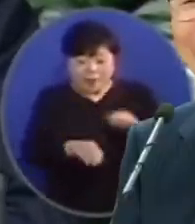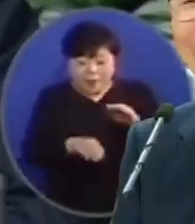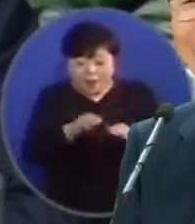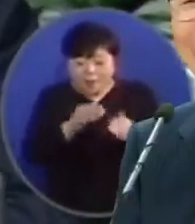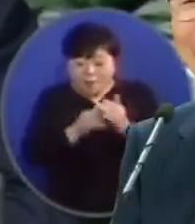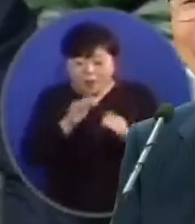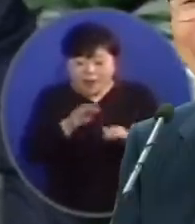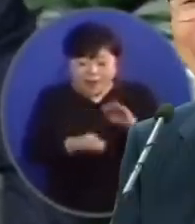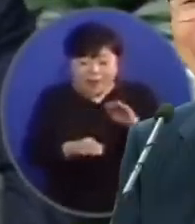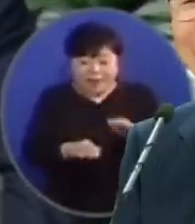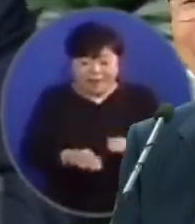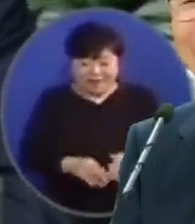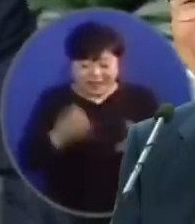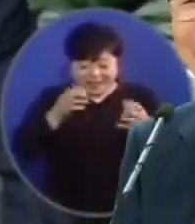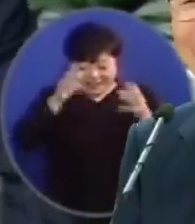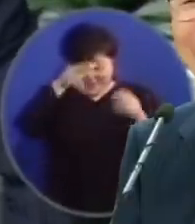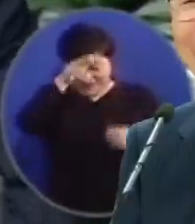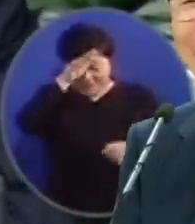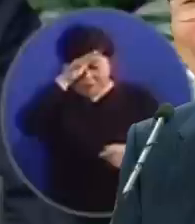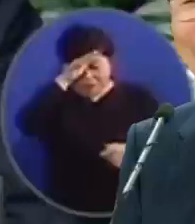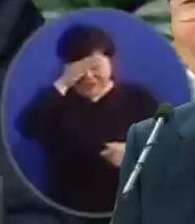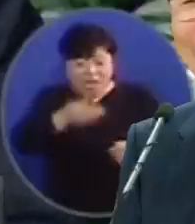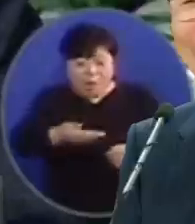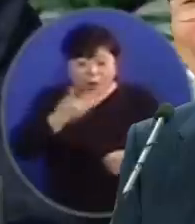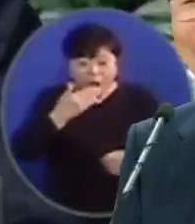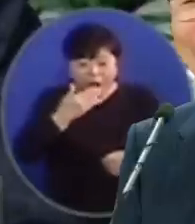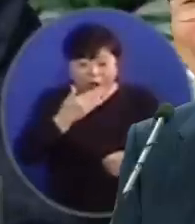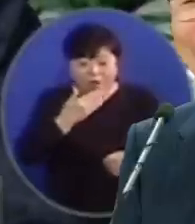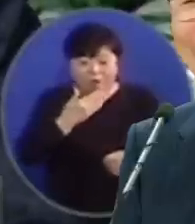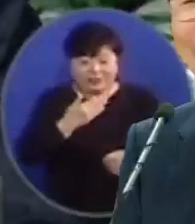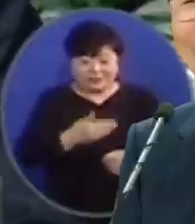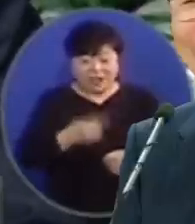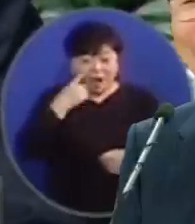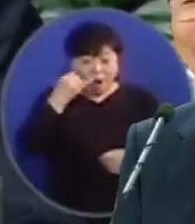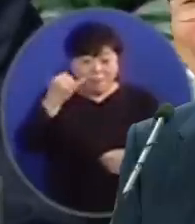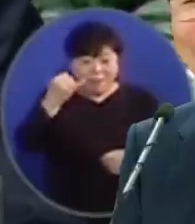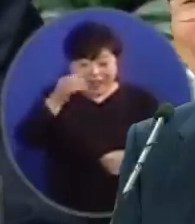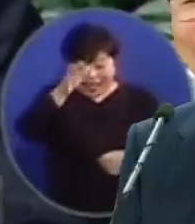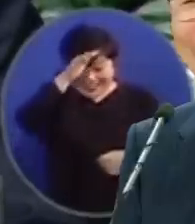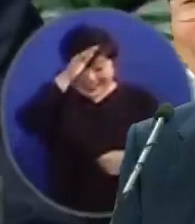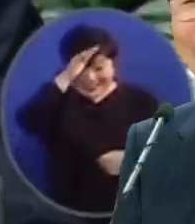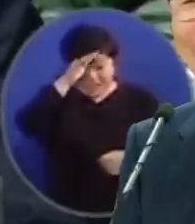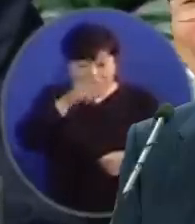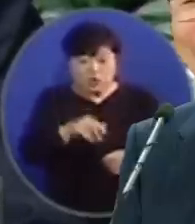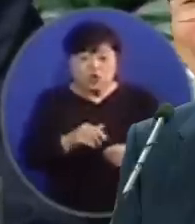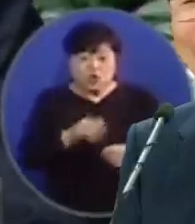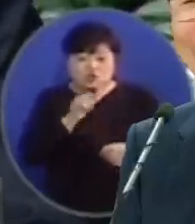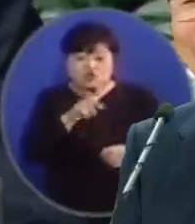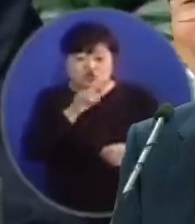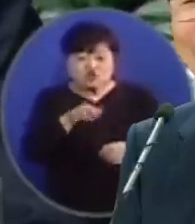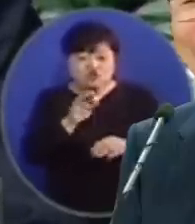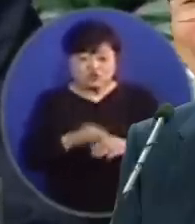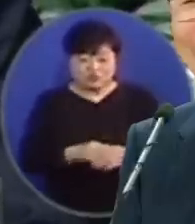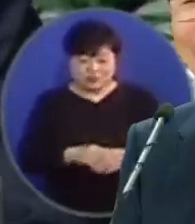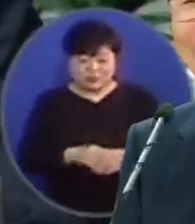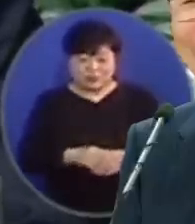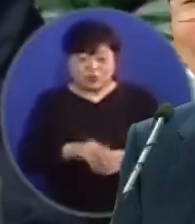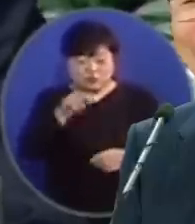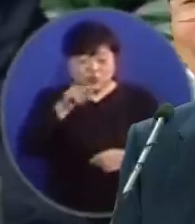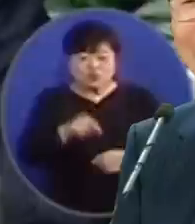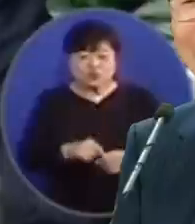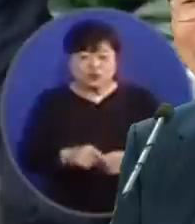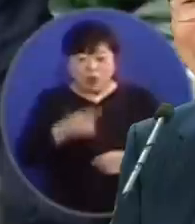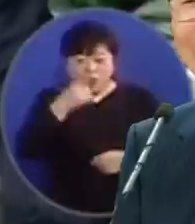병아리 잡아먹으려고 가는데, 그러면 어미 닭이 그것을 알고 난다면 곧장 구구구구 구구구 하고 외치면,